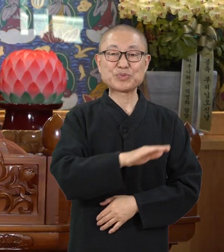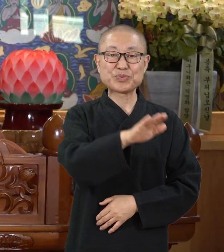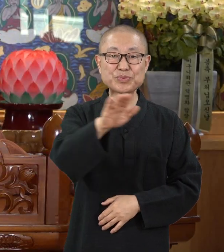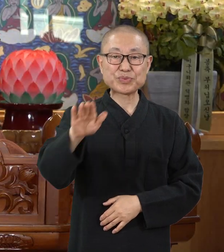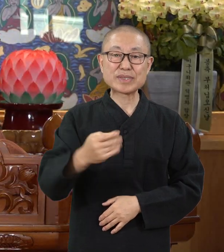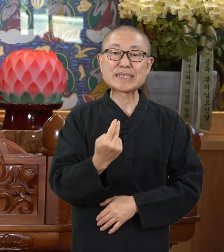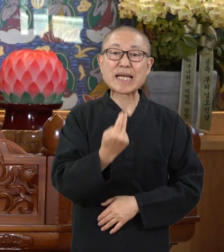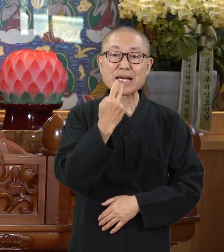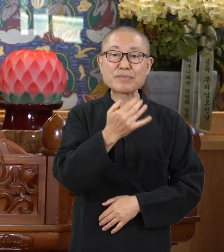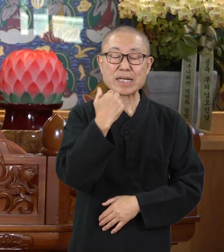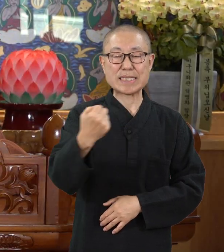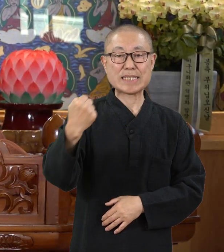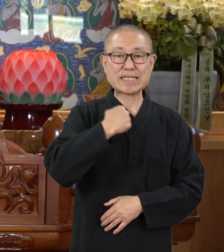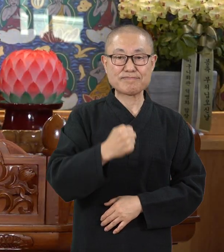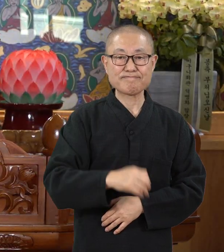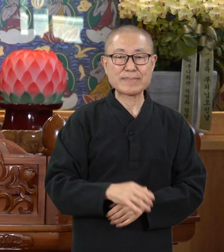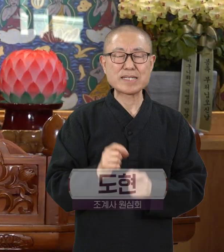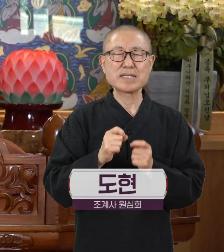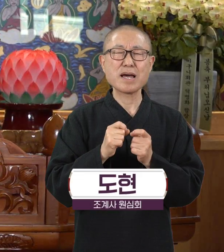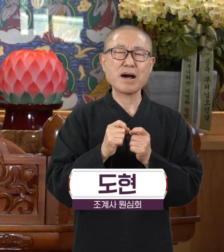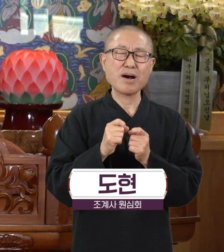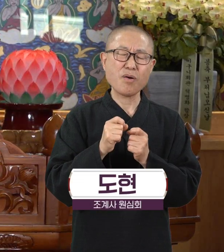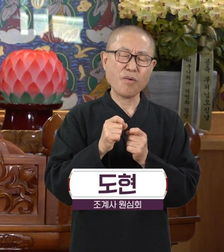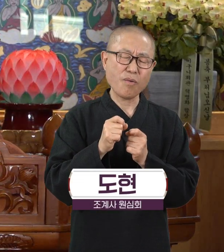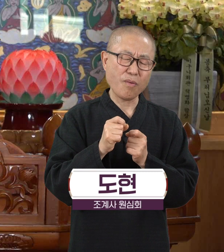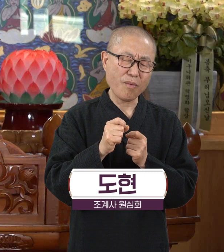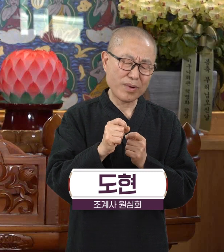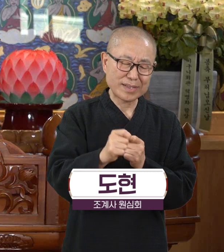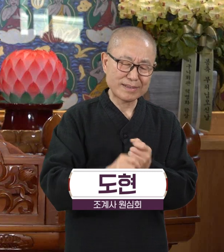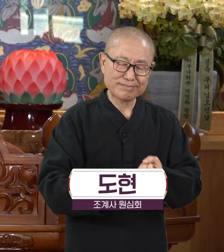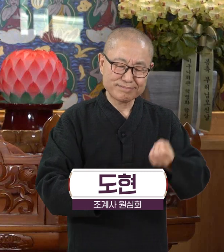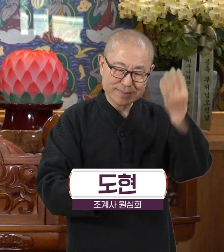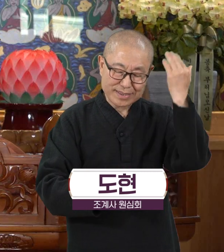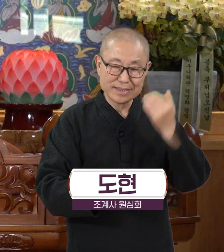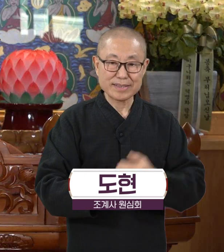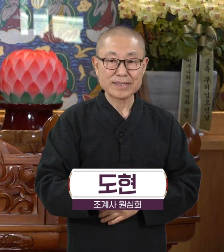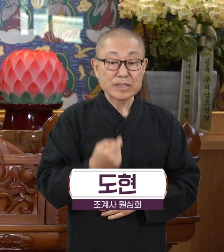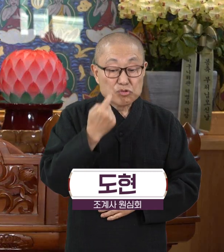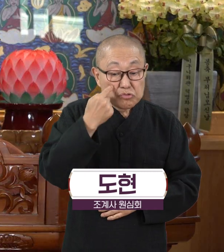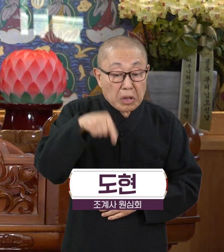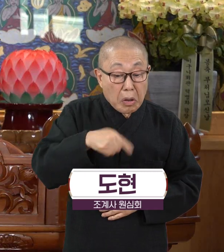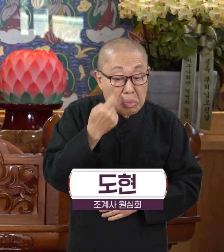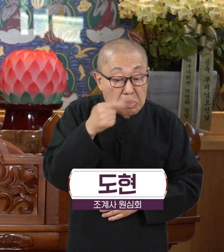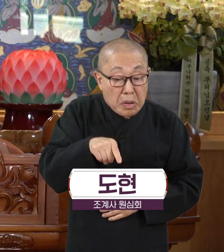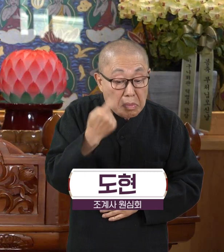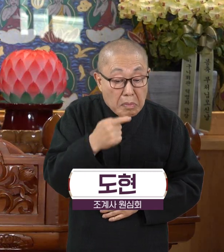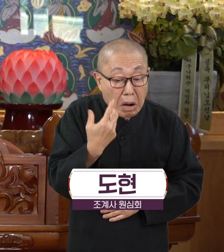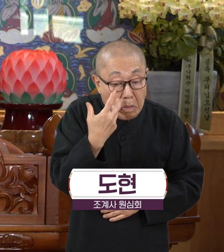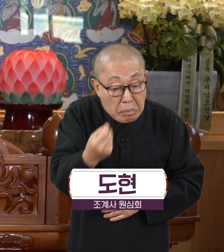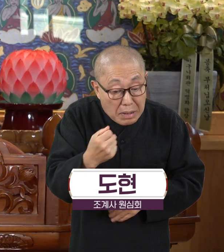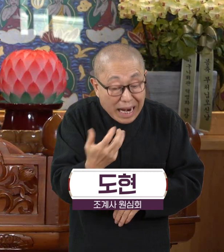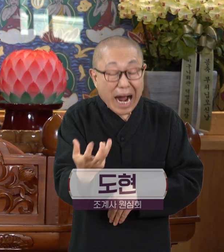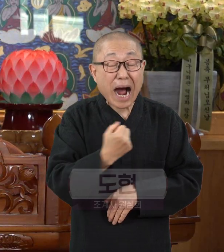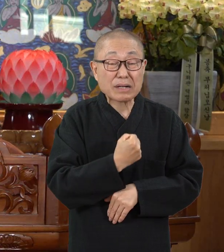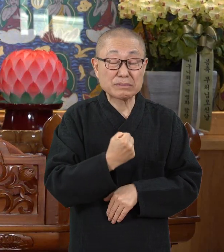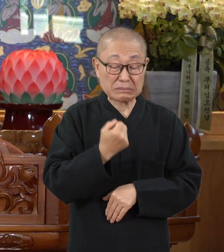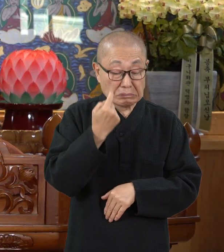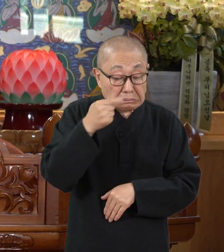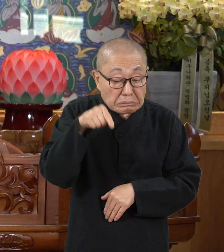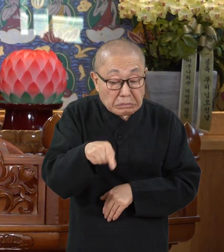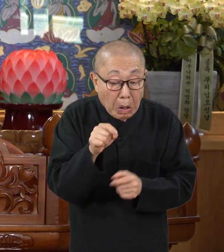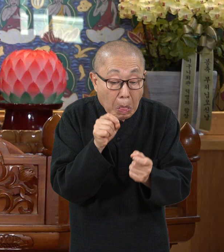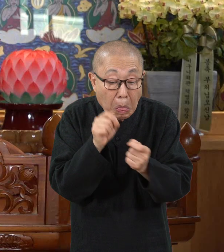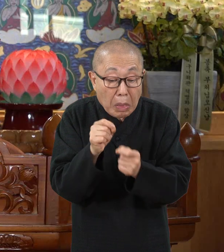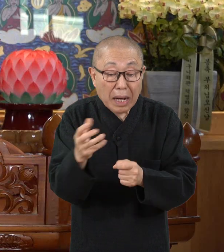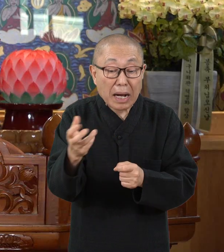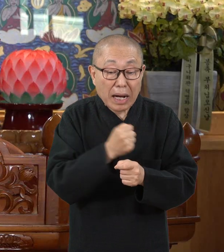이러한 생명의 힘, 영원함은 다 잊어버리고 눈앞에 보이는 시비를 가지고, 눈앞에